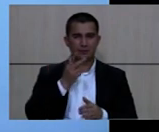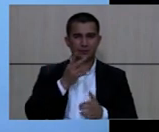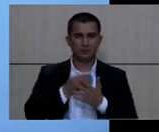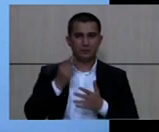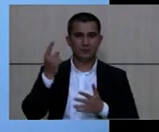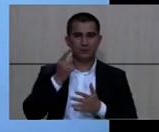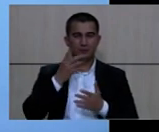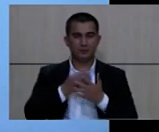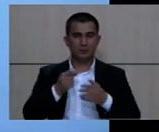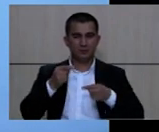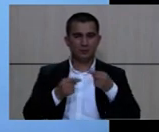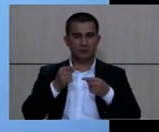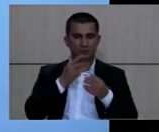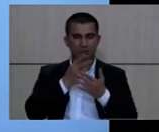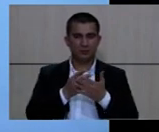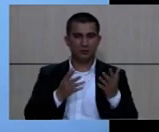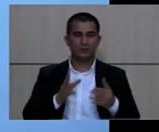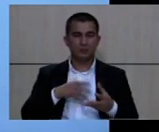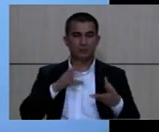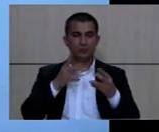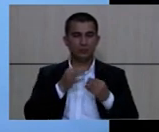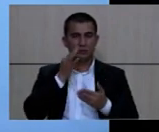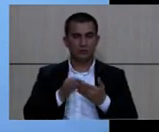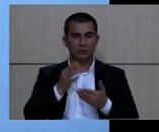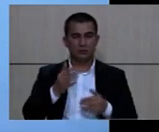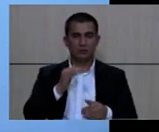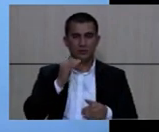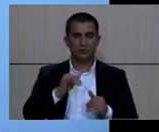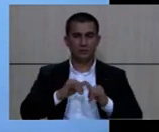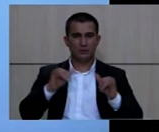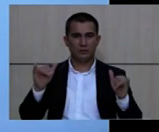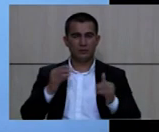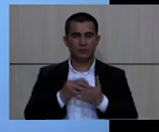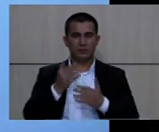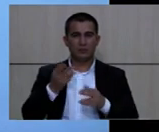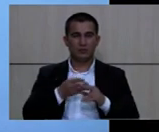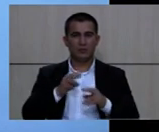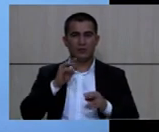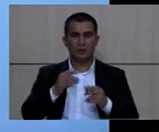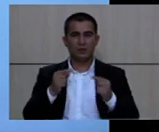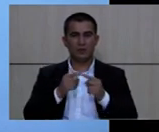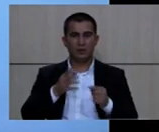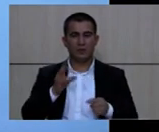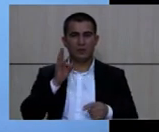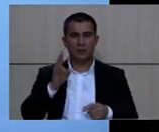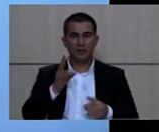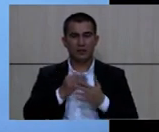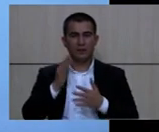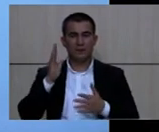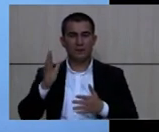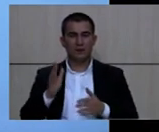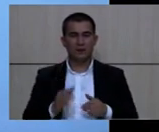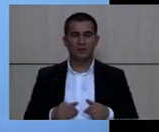birinci formulaga tenglashtiramiz. Natijada F ko'paytirilgan T teng bo'ladi M ko'paytirilgan V